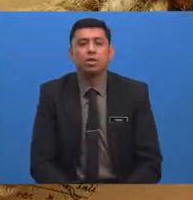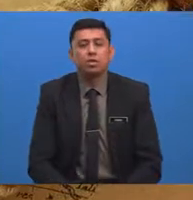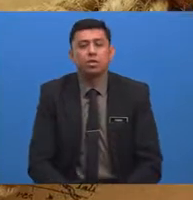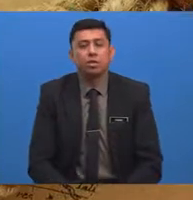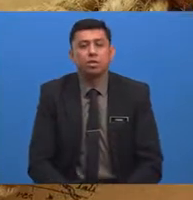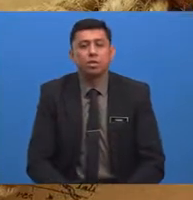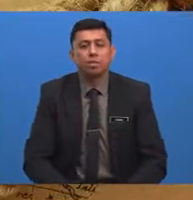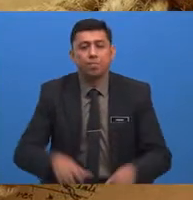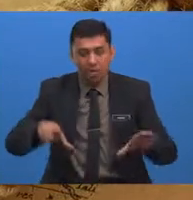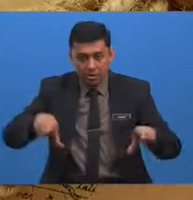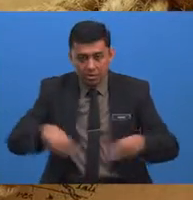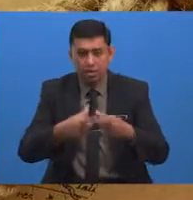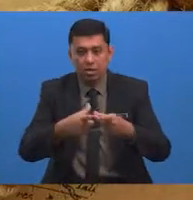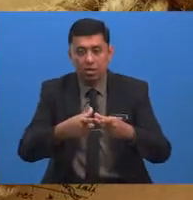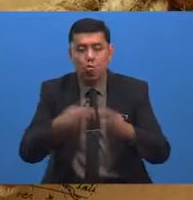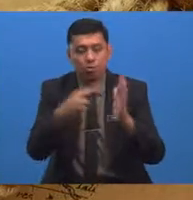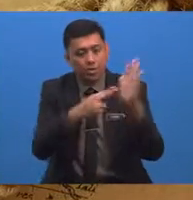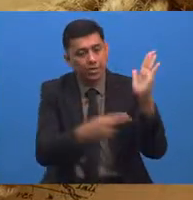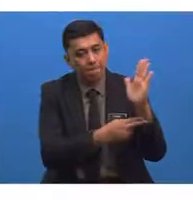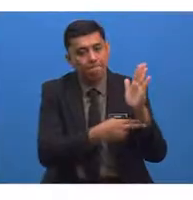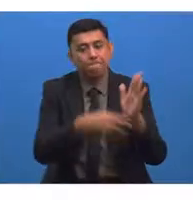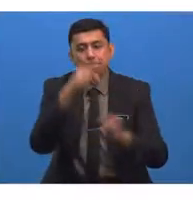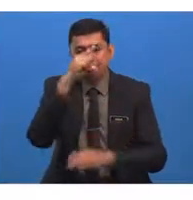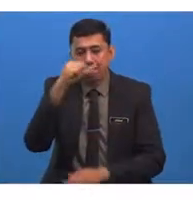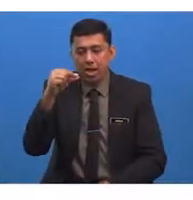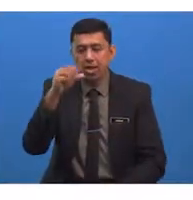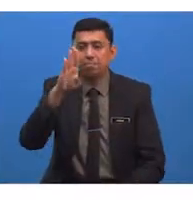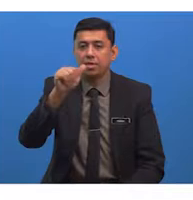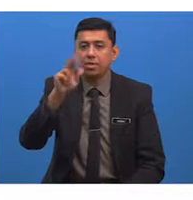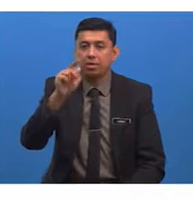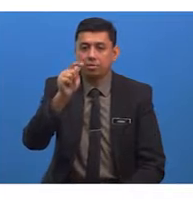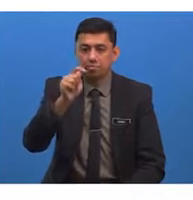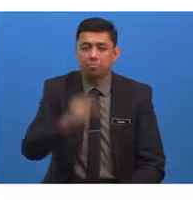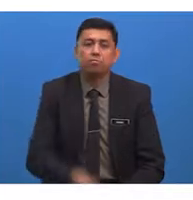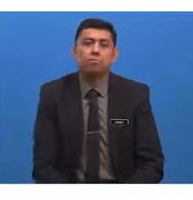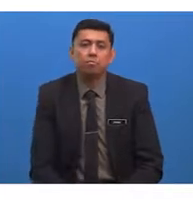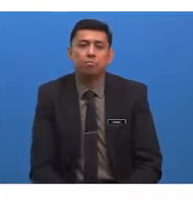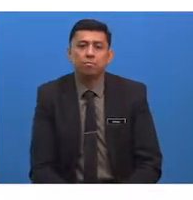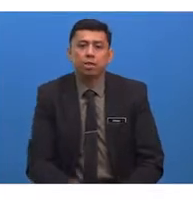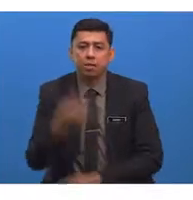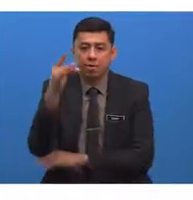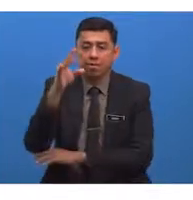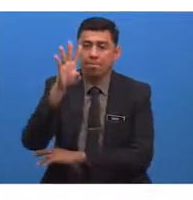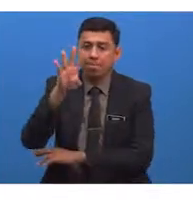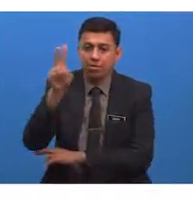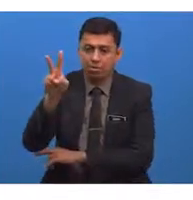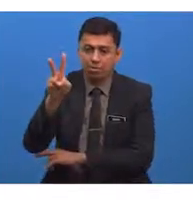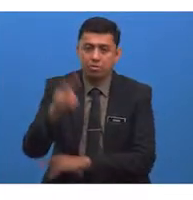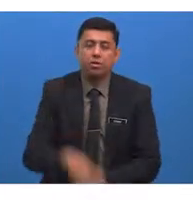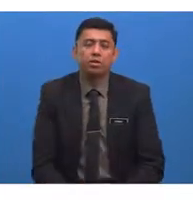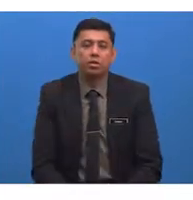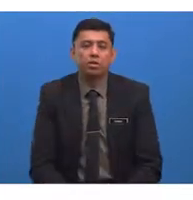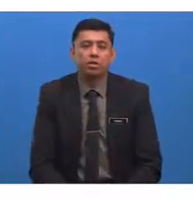ialah pelaksanaan sistem perundangan barat. Pada Januari 1842, James Brooke